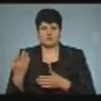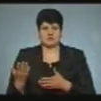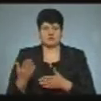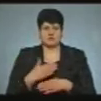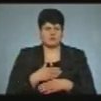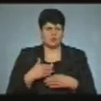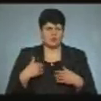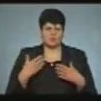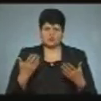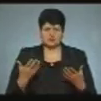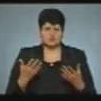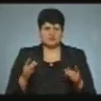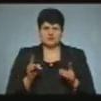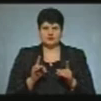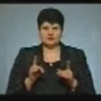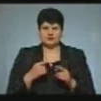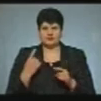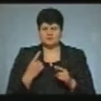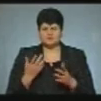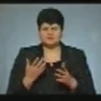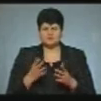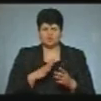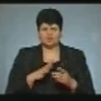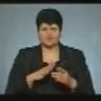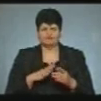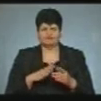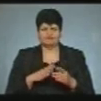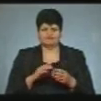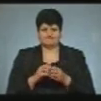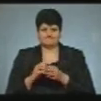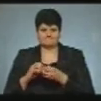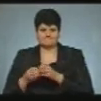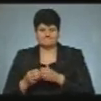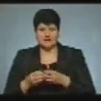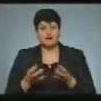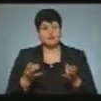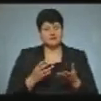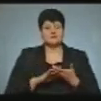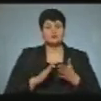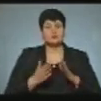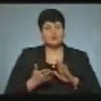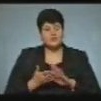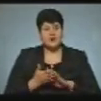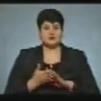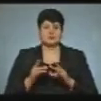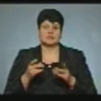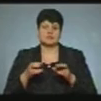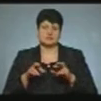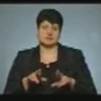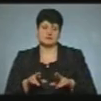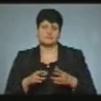не хотілося десь би заходити такі на гострі кути, а все-таки сідати за стіл переговорів, домовлятися, тому що